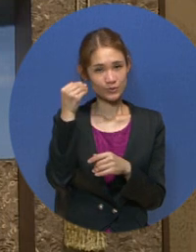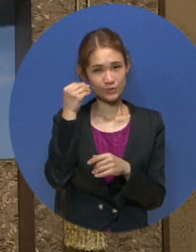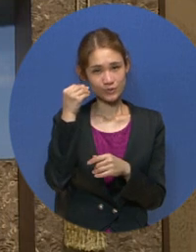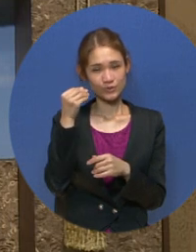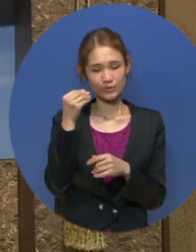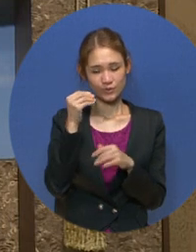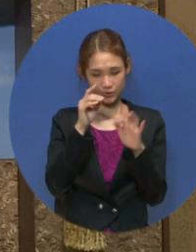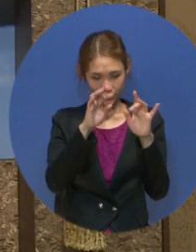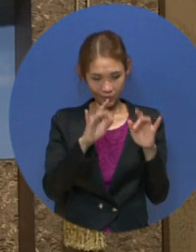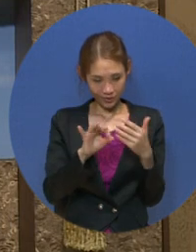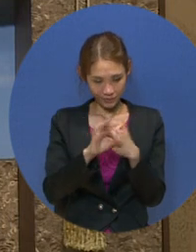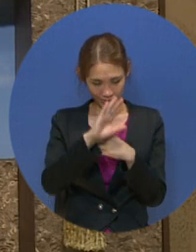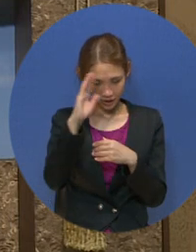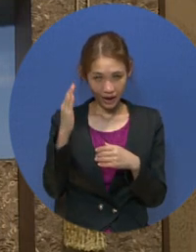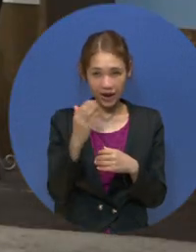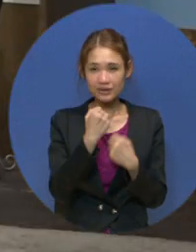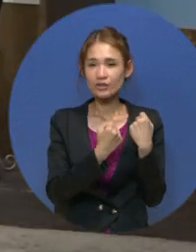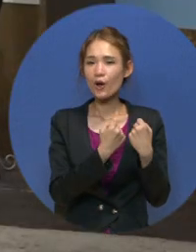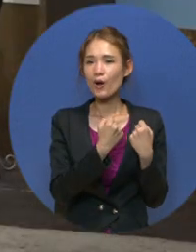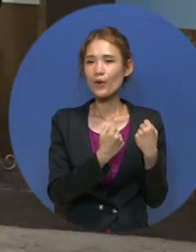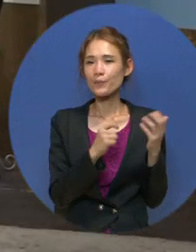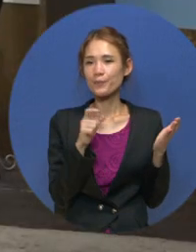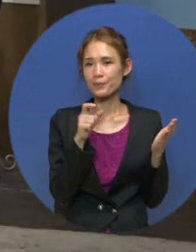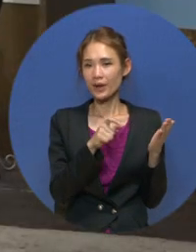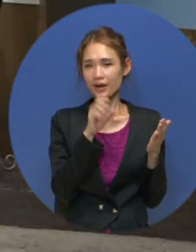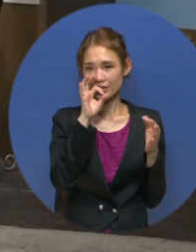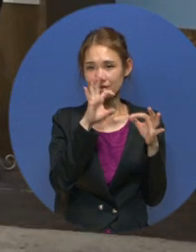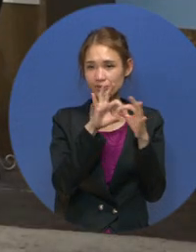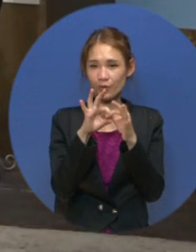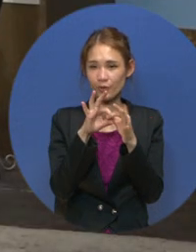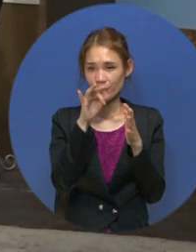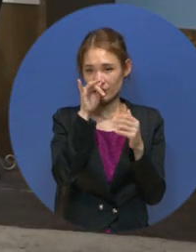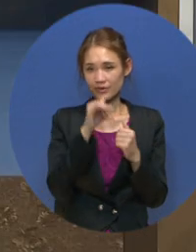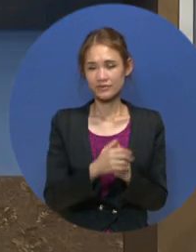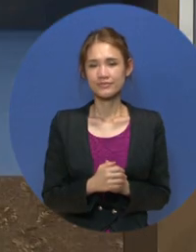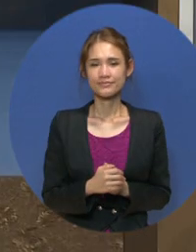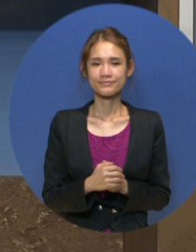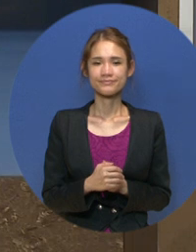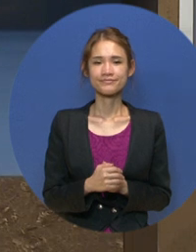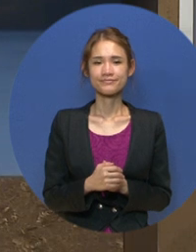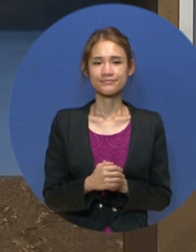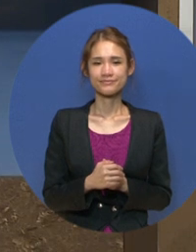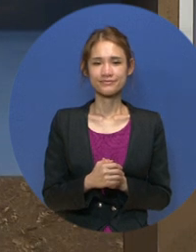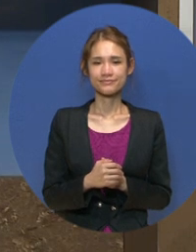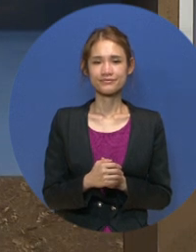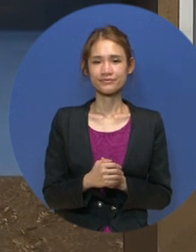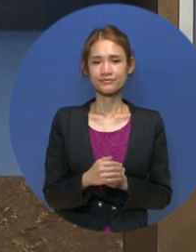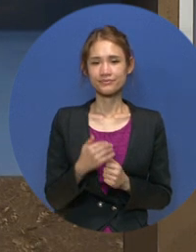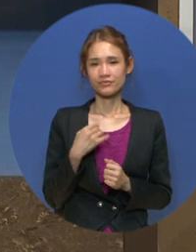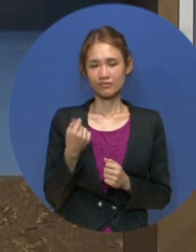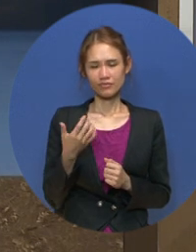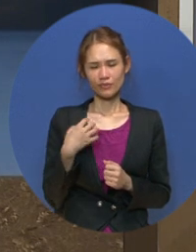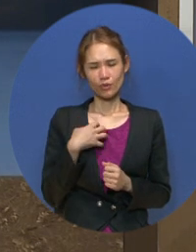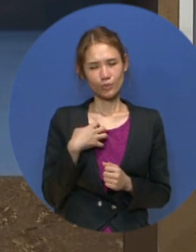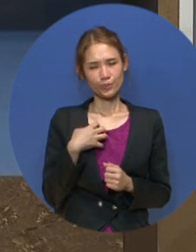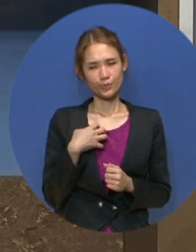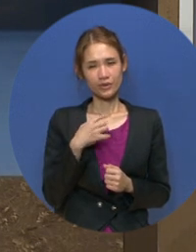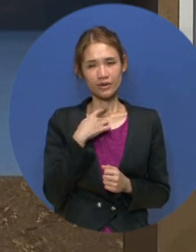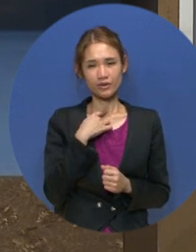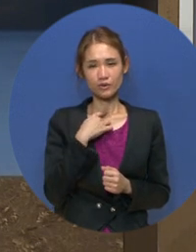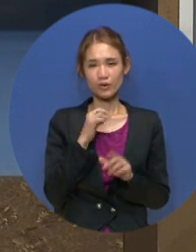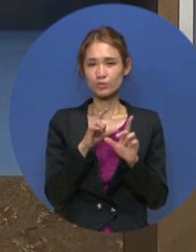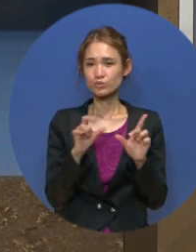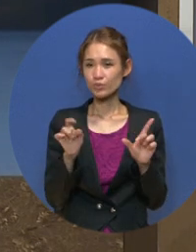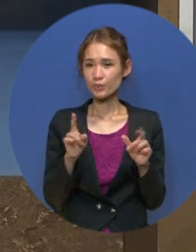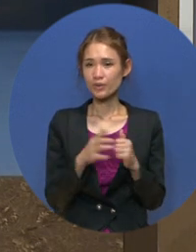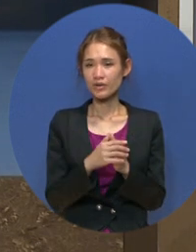아. 다 안내가 되어 있습니다. 예, 이 연동이 되어 있죠? 네, 맞습니다. 네. 네. 근데 이제 아무래도 저도 좀 아까 염려를 했던